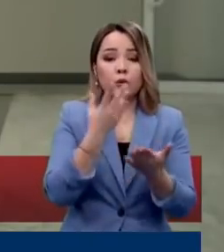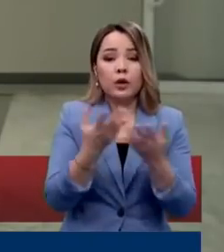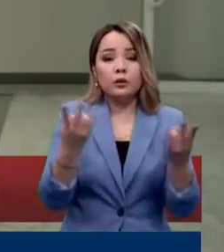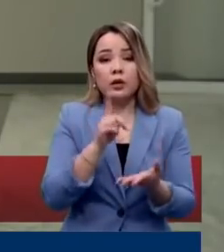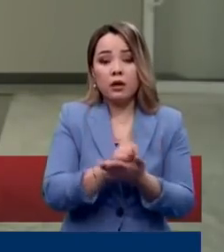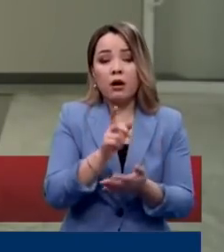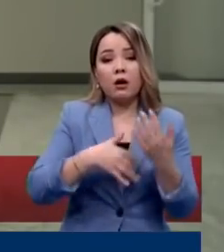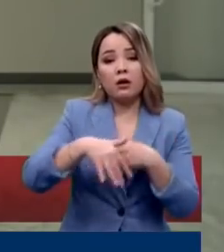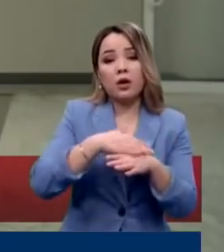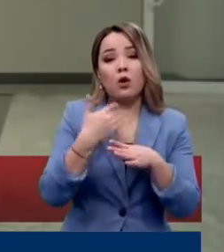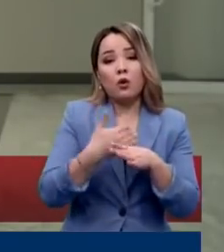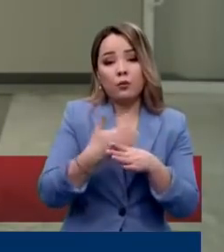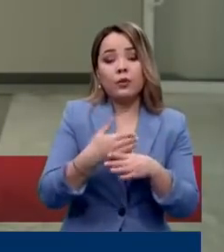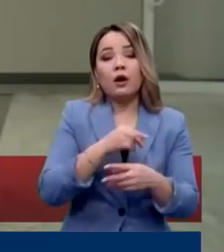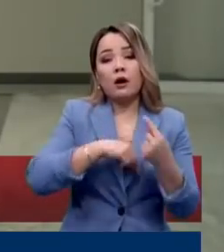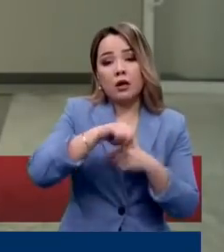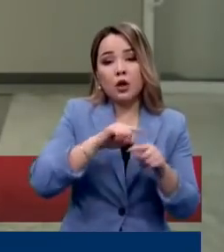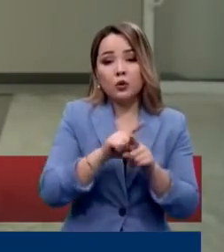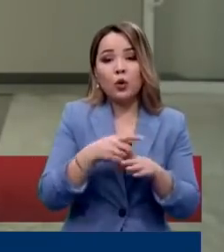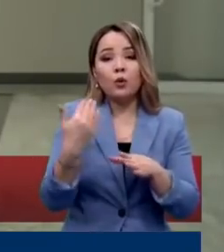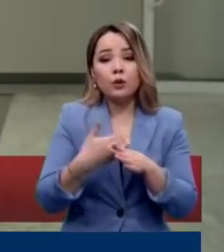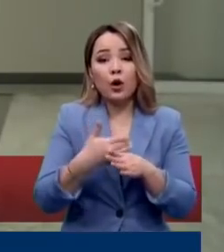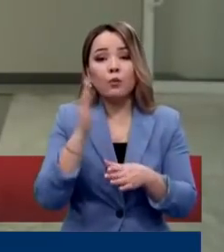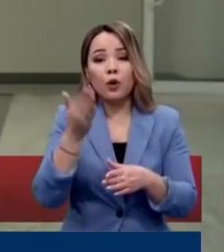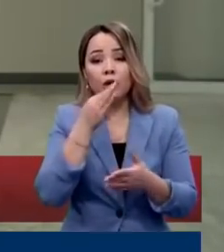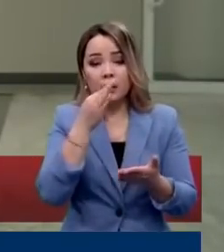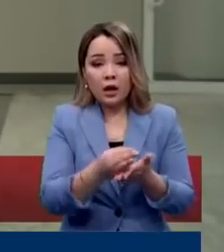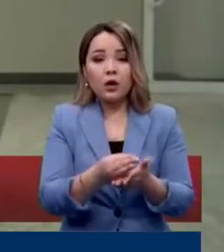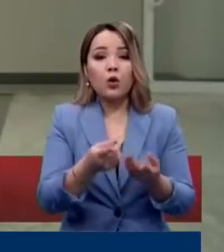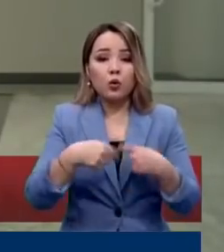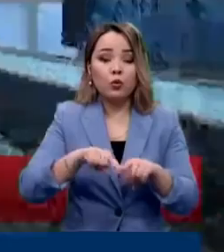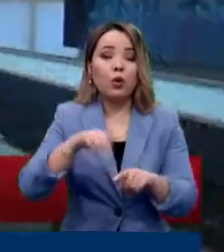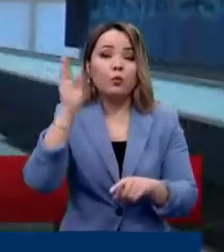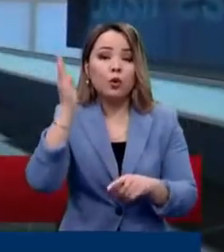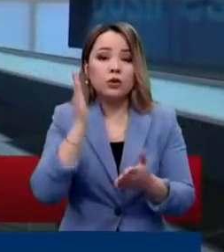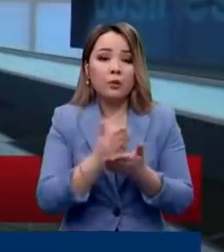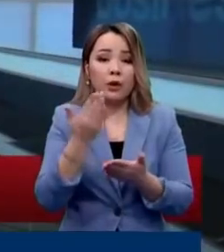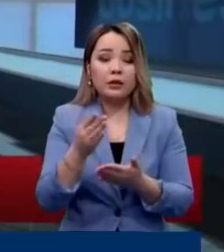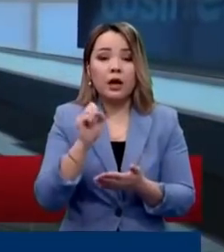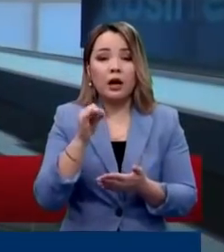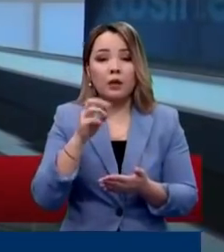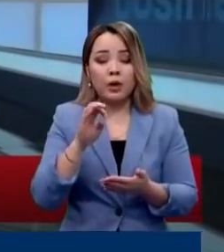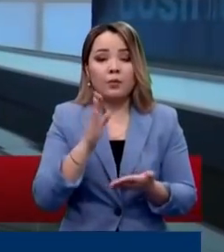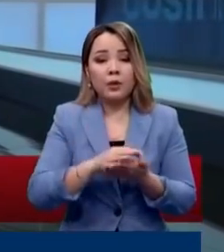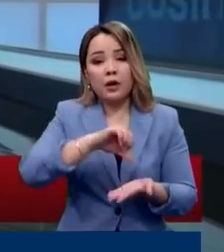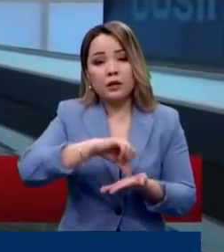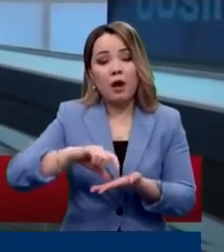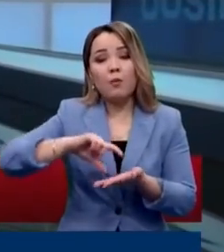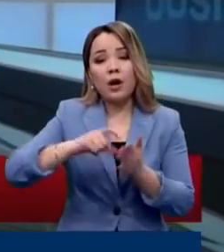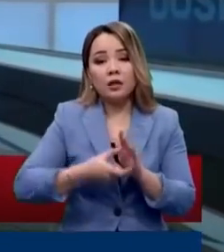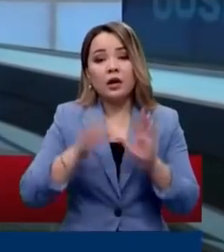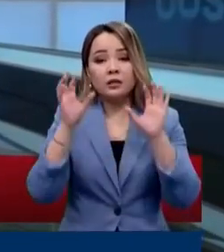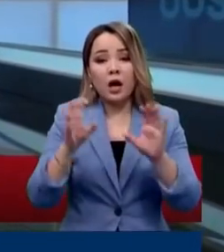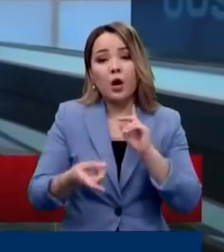Бүт халық болып көмектесетін болсақ, бүт кәсіпкер болып көмектесетін болсақ, бұл ұйымның болашағы бар. Ал бүгін Райымбек Батталов палата туралы